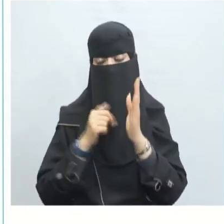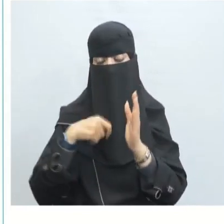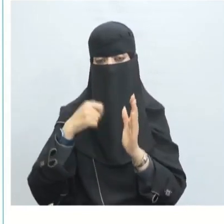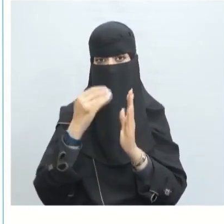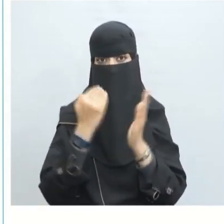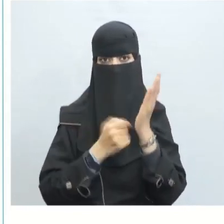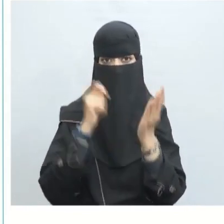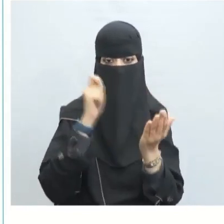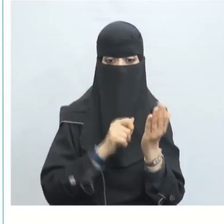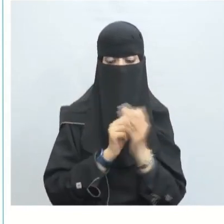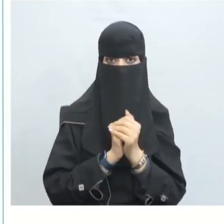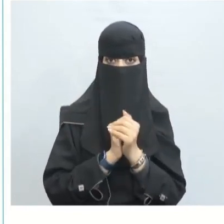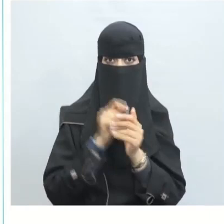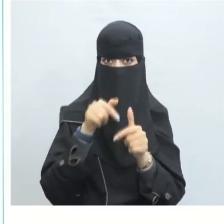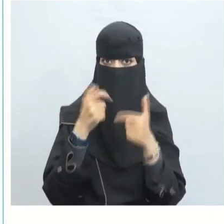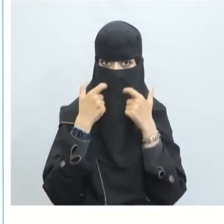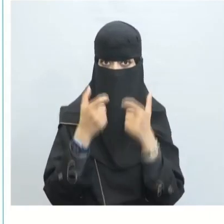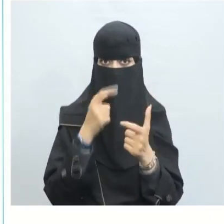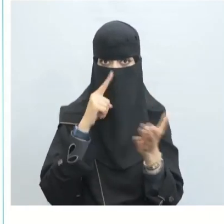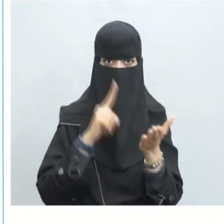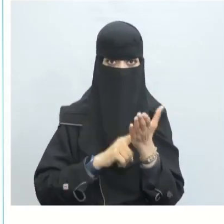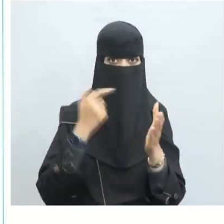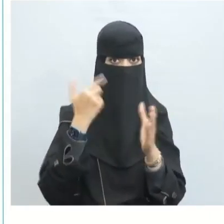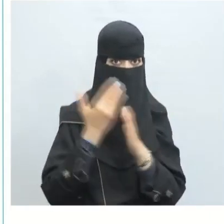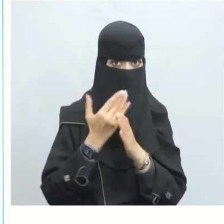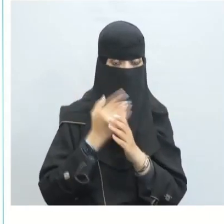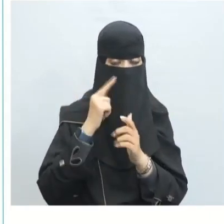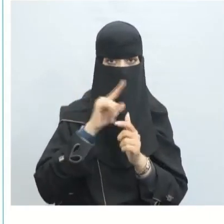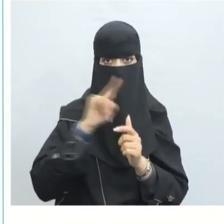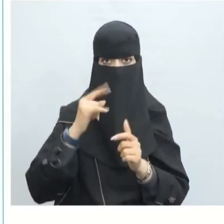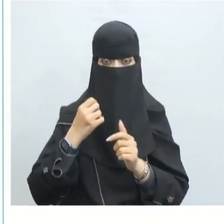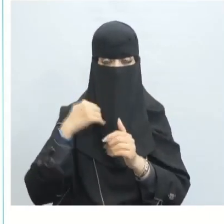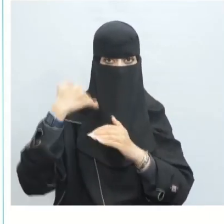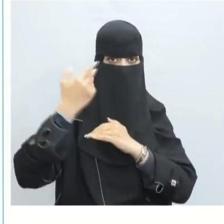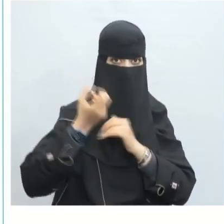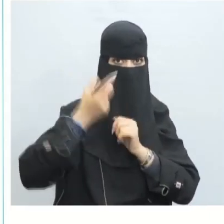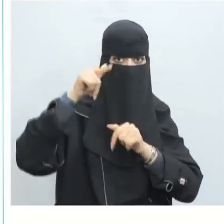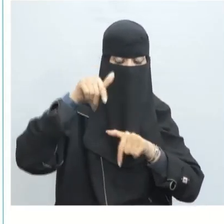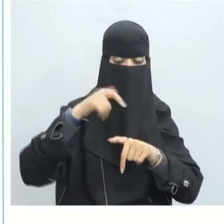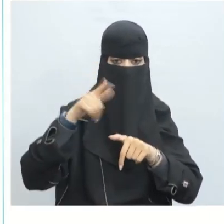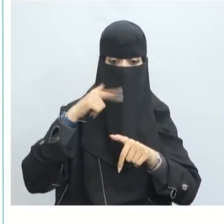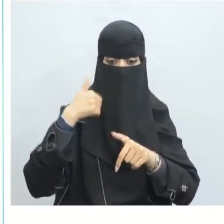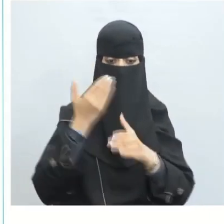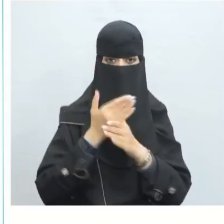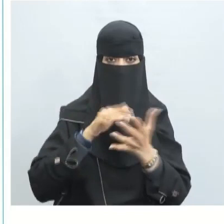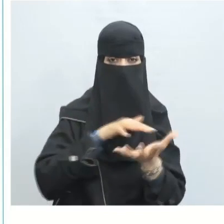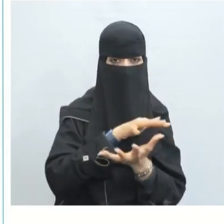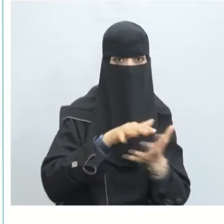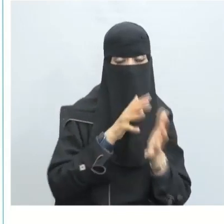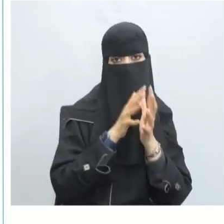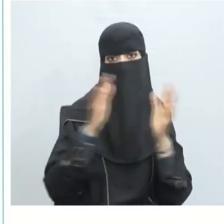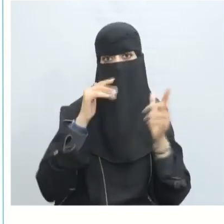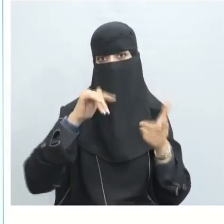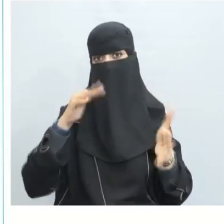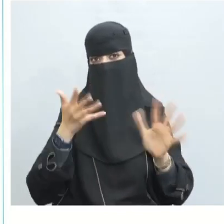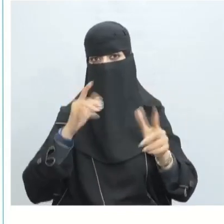وقضايا لذلك نلاحظ ان بسبب عدم التوقع الصحي قد نتسبب بمشاكل وخسائر كبيره سواء